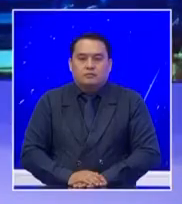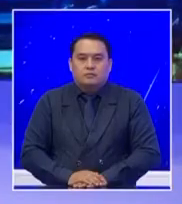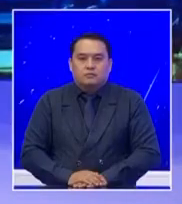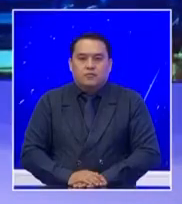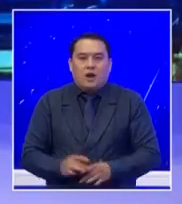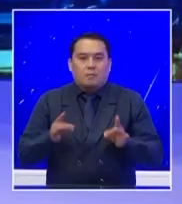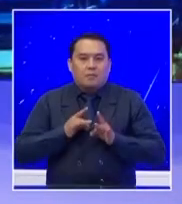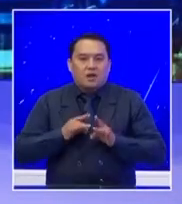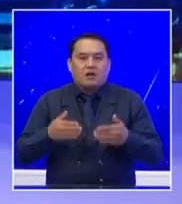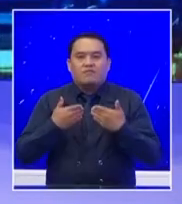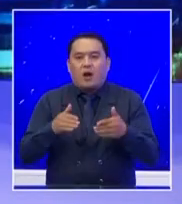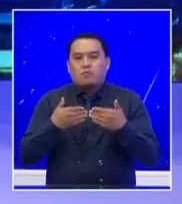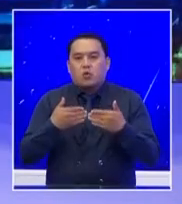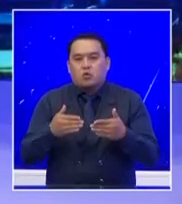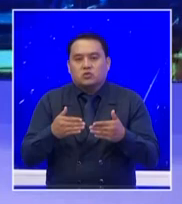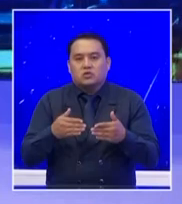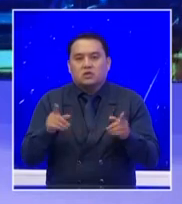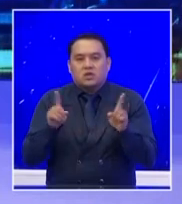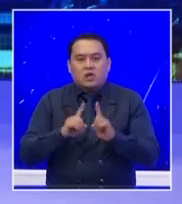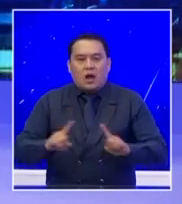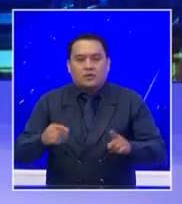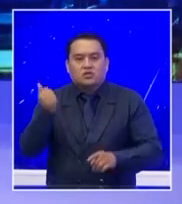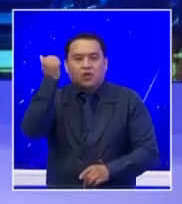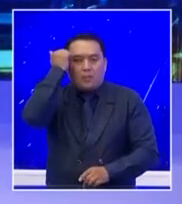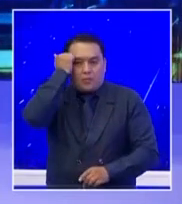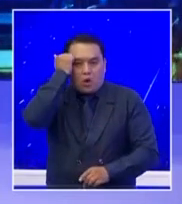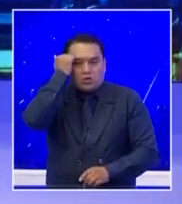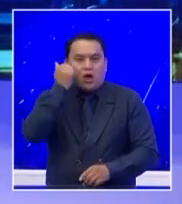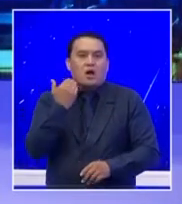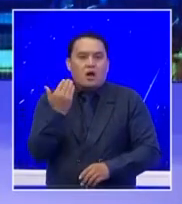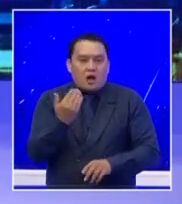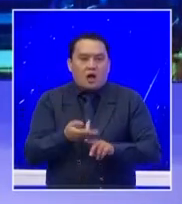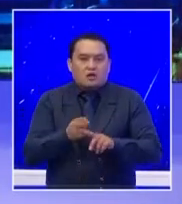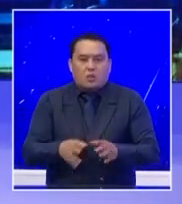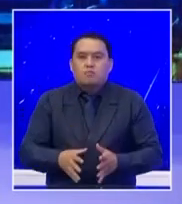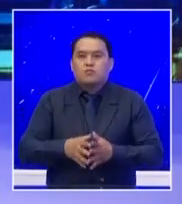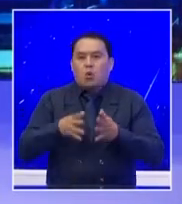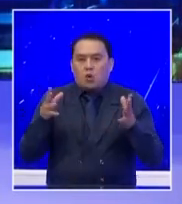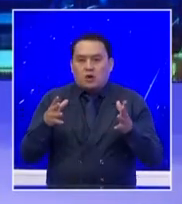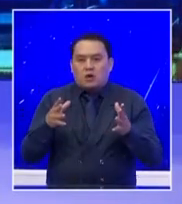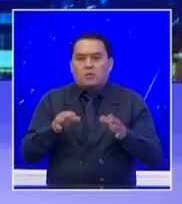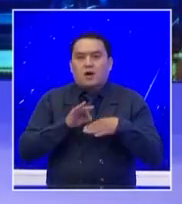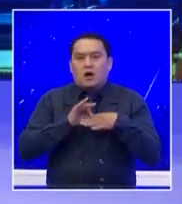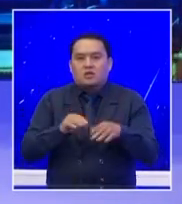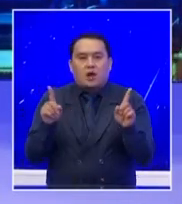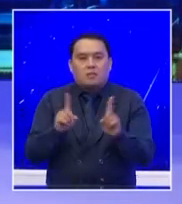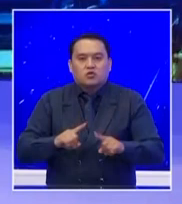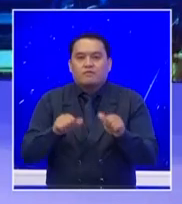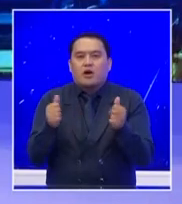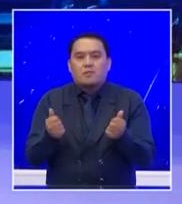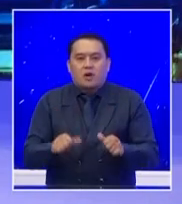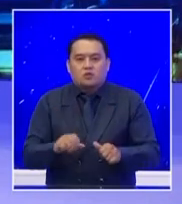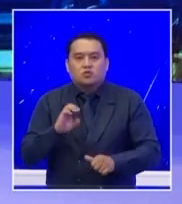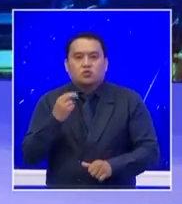Волнительный праздник. Выпускной – само по себе событие запоминающееся. А нынешний – тем более, поскольку проходит в необычном формате